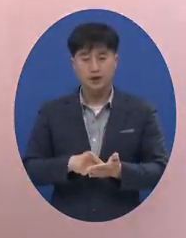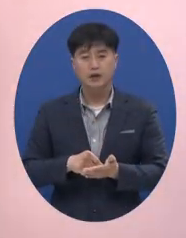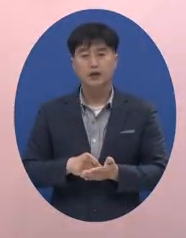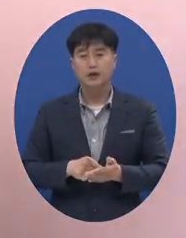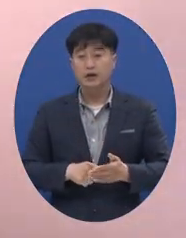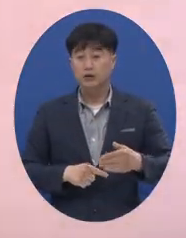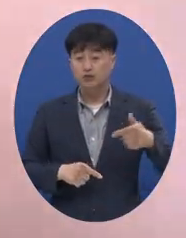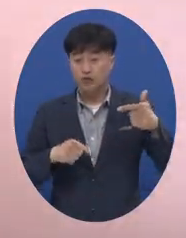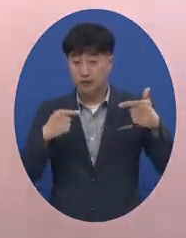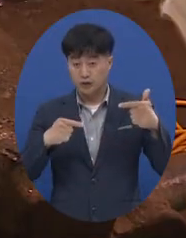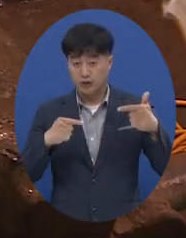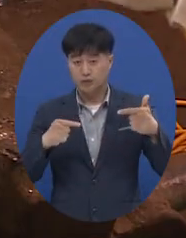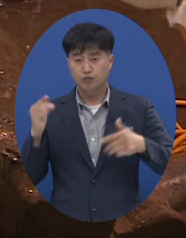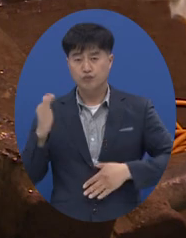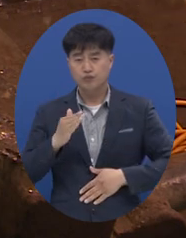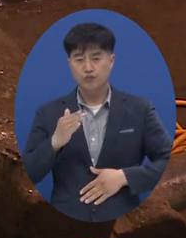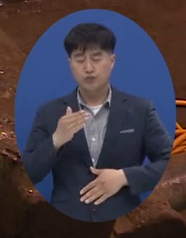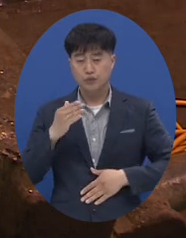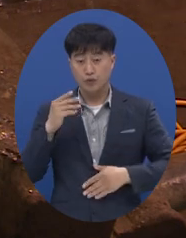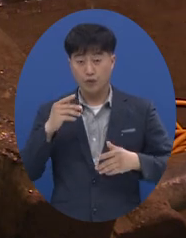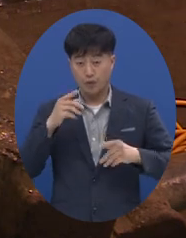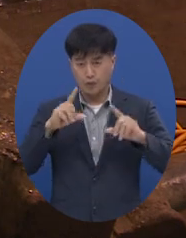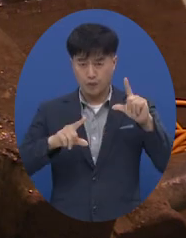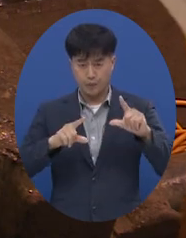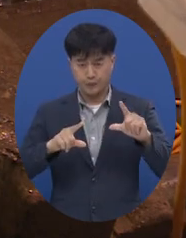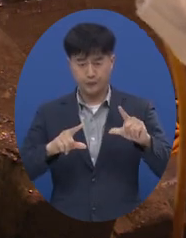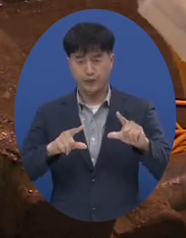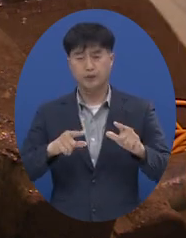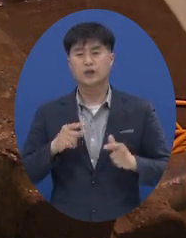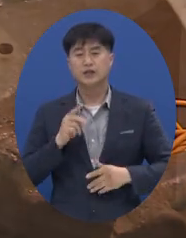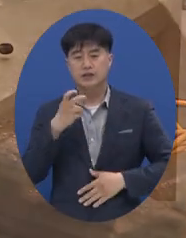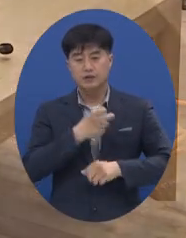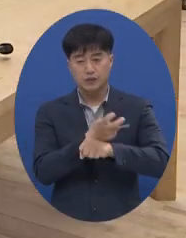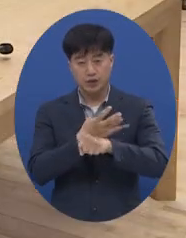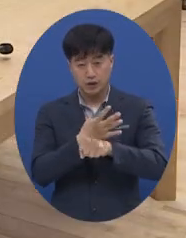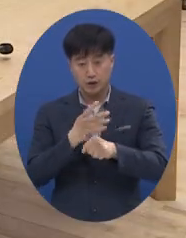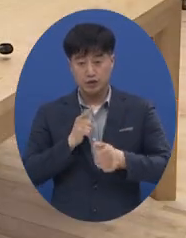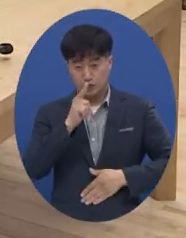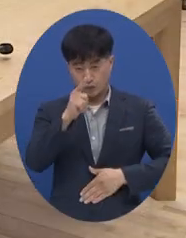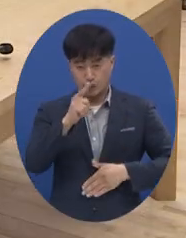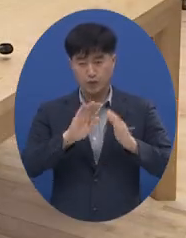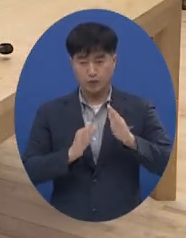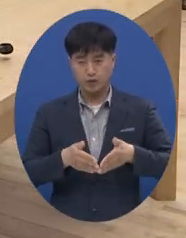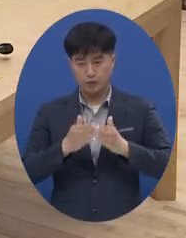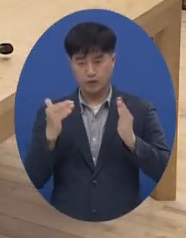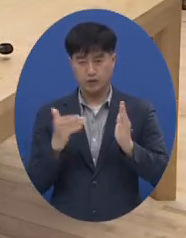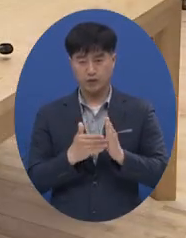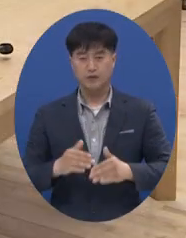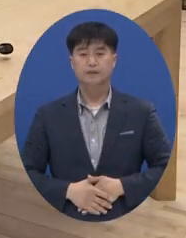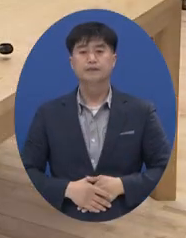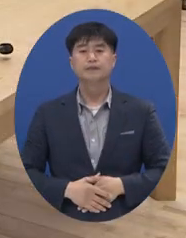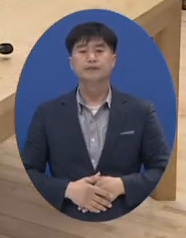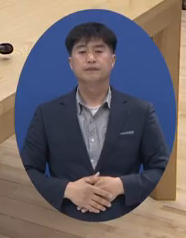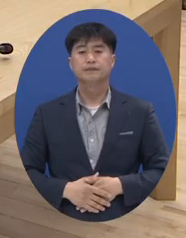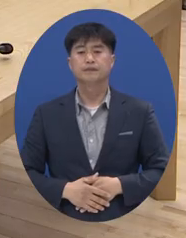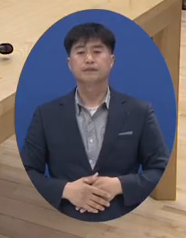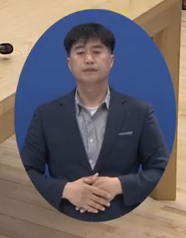이달 1일부터는 상황실을 운영해 24시간 신고 체계를 갖췄습니다. 경기 GTV 한선지입니다.